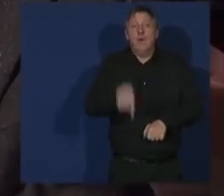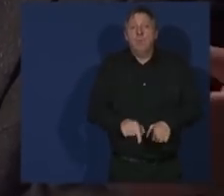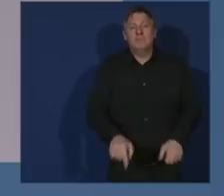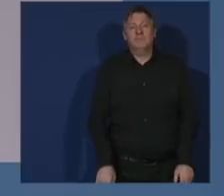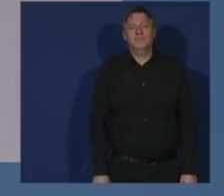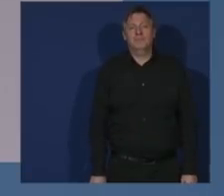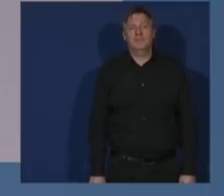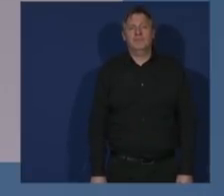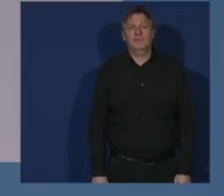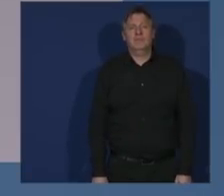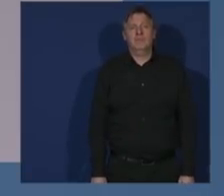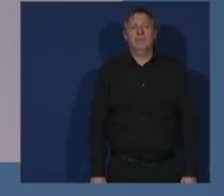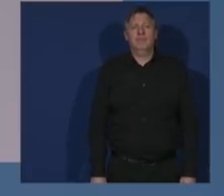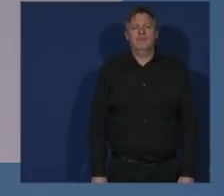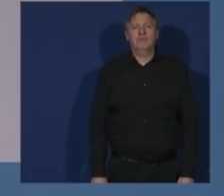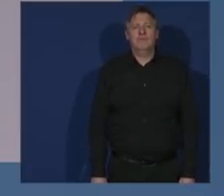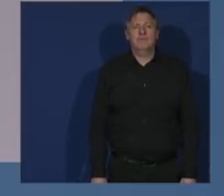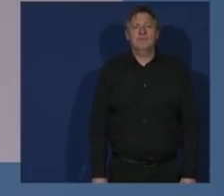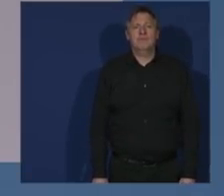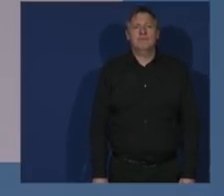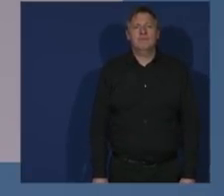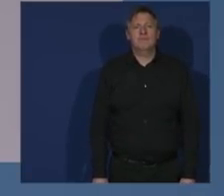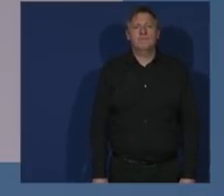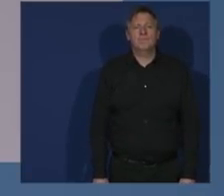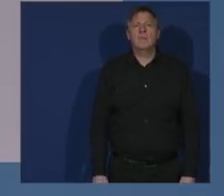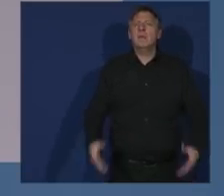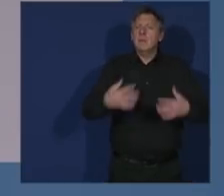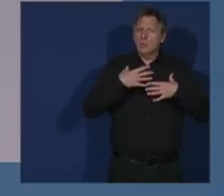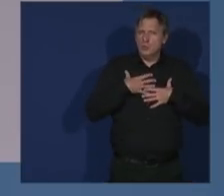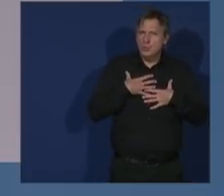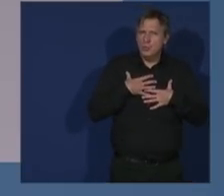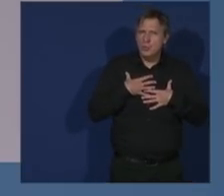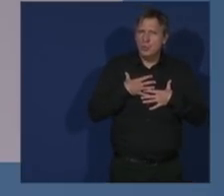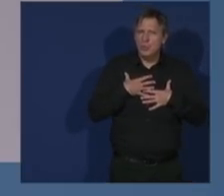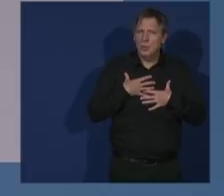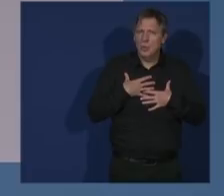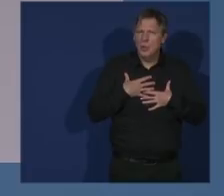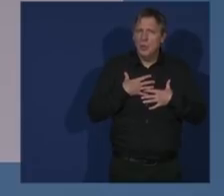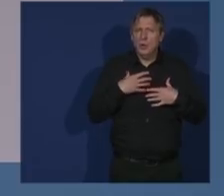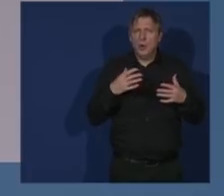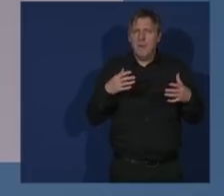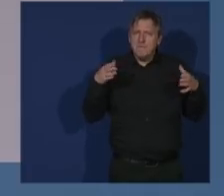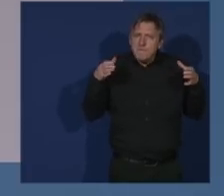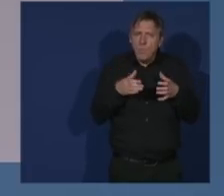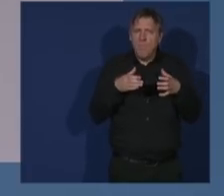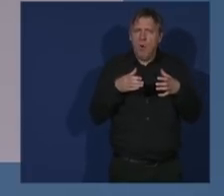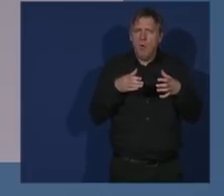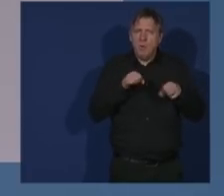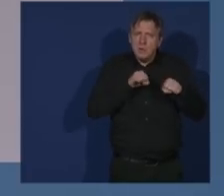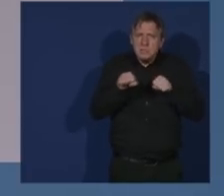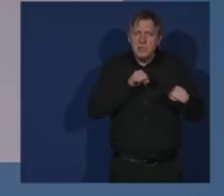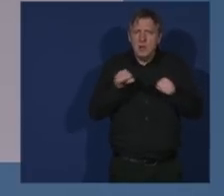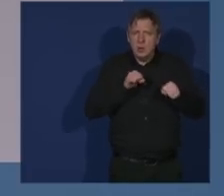Et c'est pour ça que nous allons nous mobiliser. Oui, nous allons nous mobiliser en tant que mouvement pour